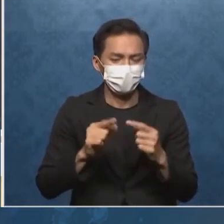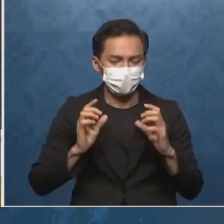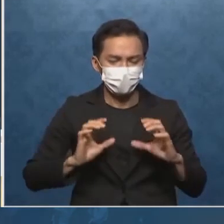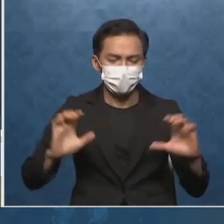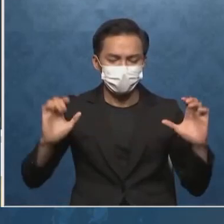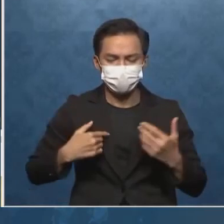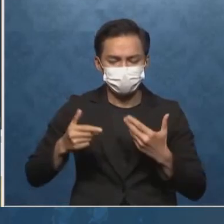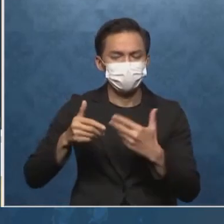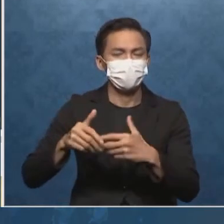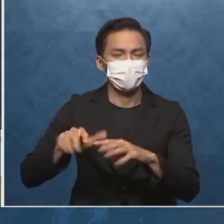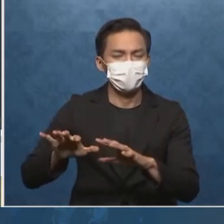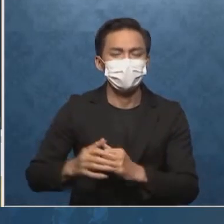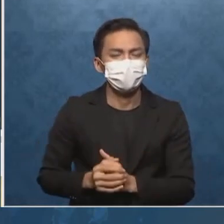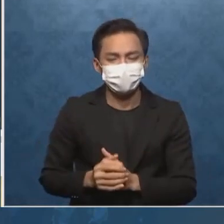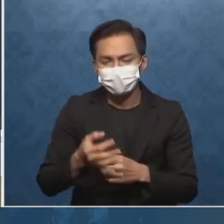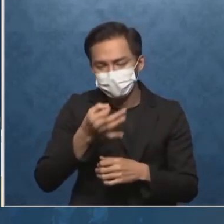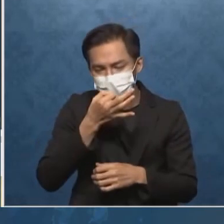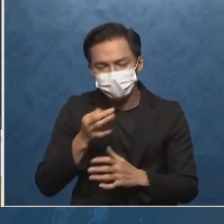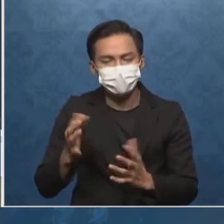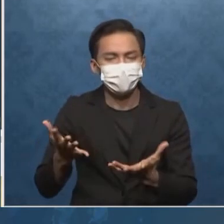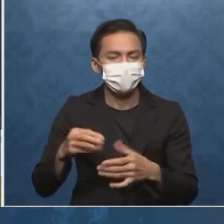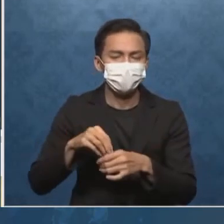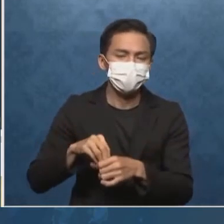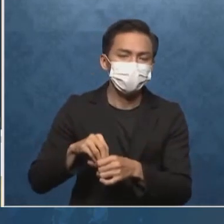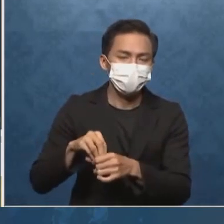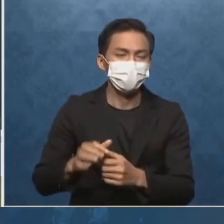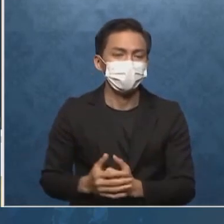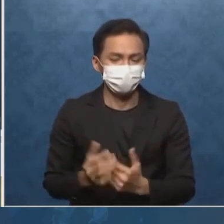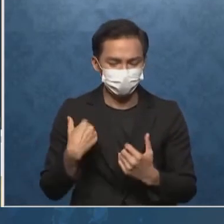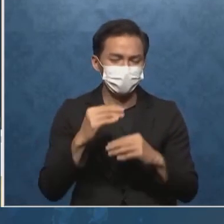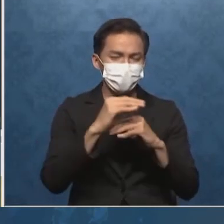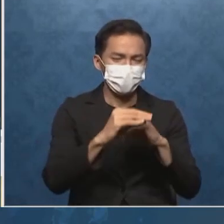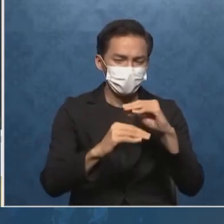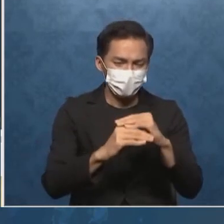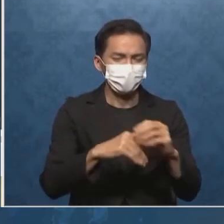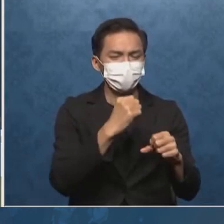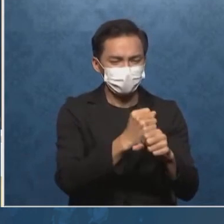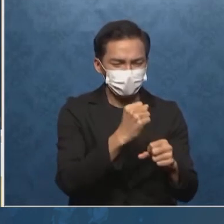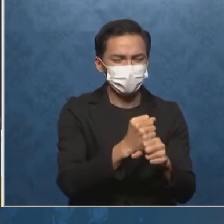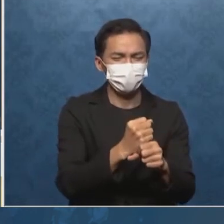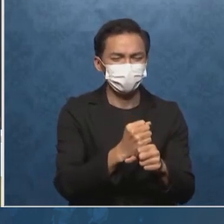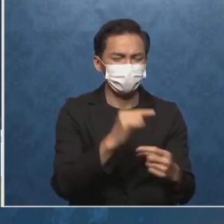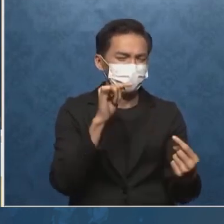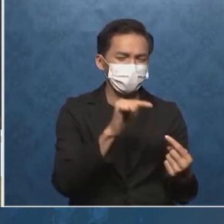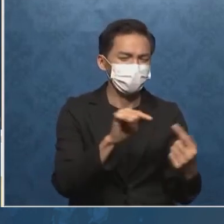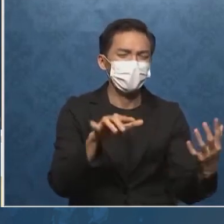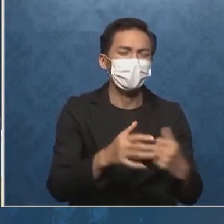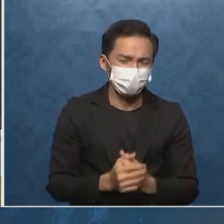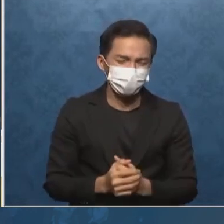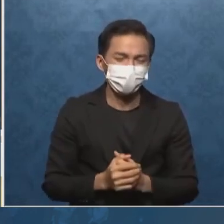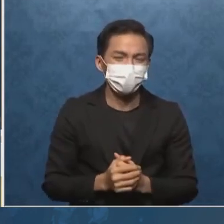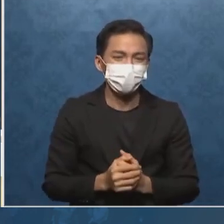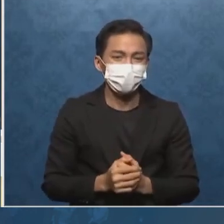ไปให้ประชาชนเหล่านั้นเพลงขวางนะครับหลายโครงการที่รัฐบาลดำเนินการนะครับไม่ตอบโจทย์กับพวกเขาเหล่า